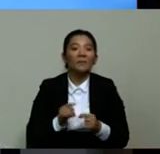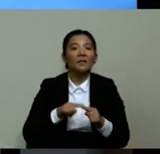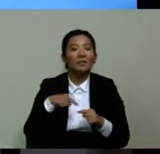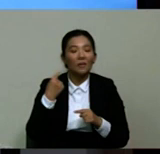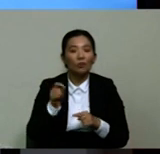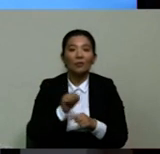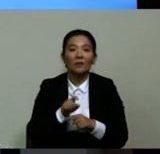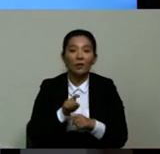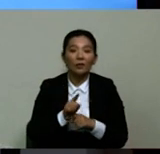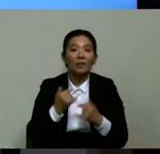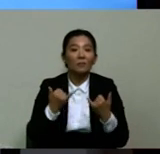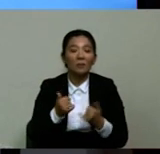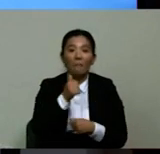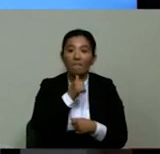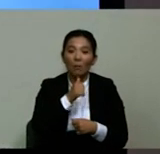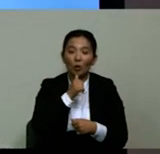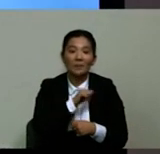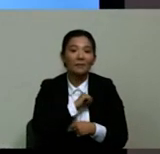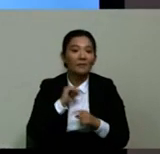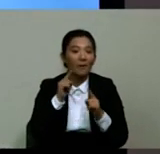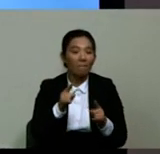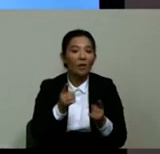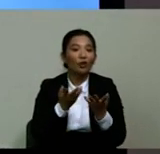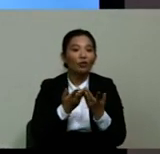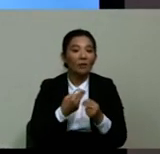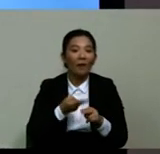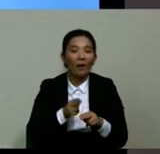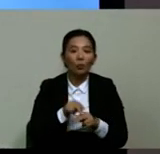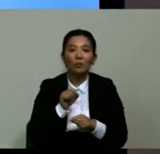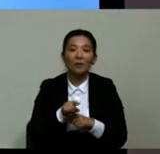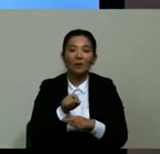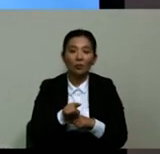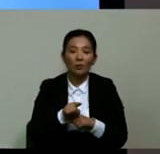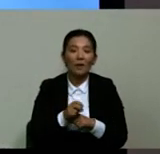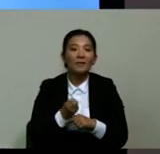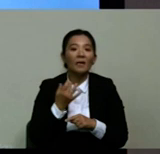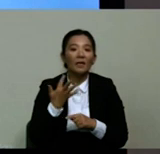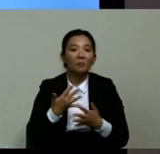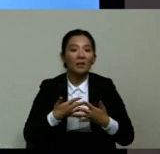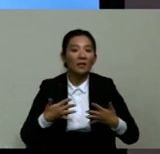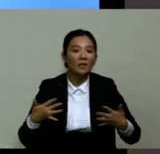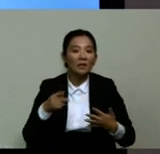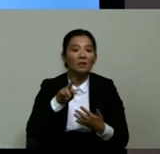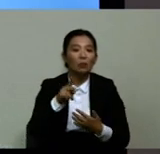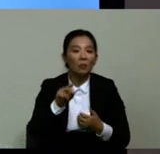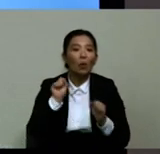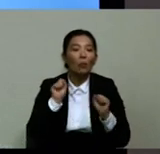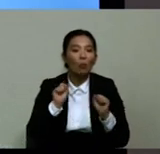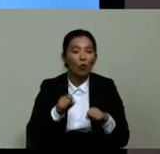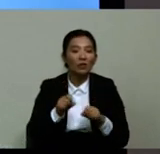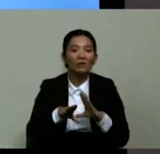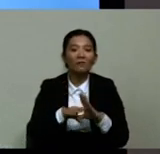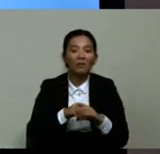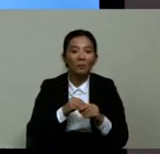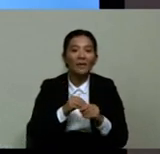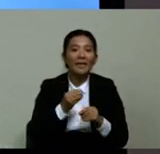Следующая задача. Теперь попробуйте сами решить эту задачу. Сколькими разными способами можно выбрать